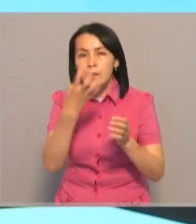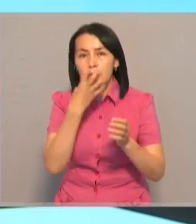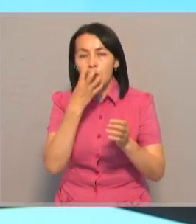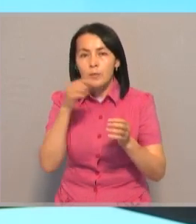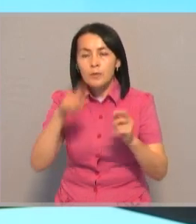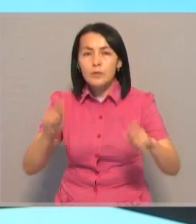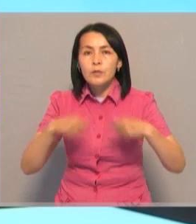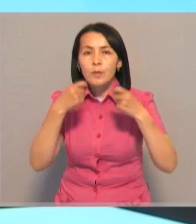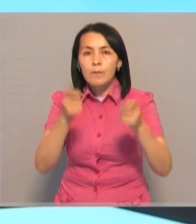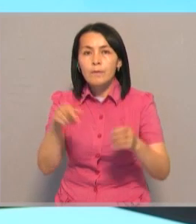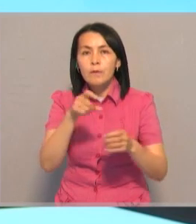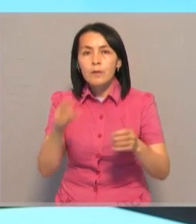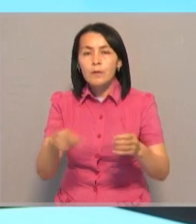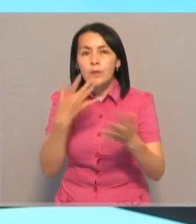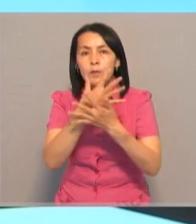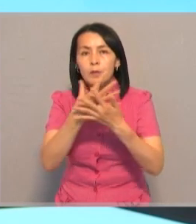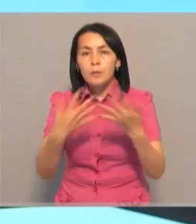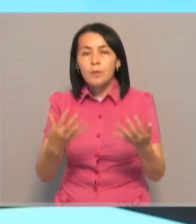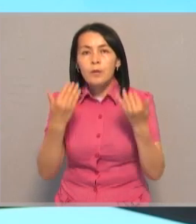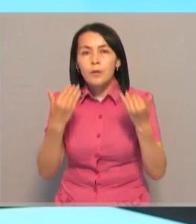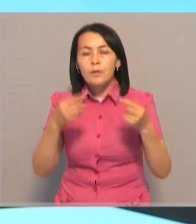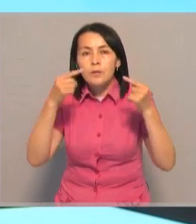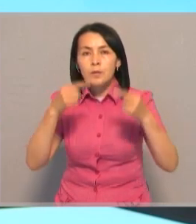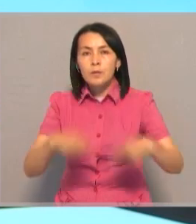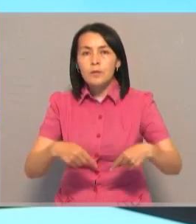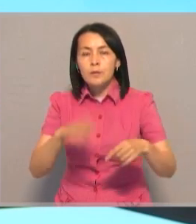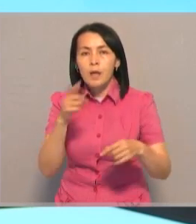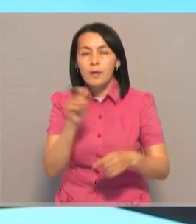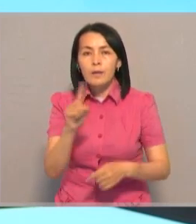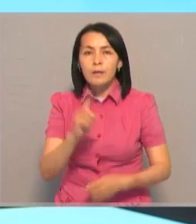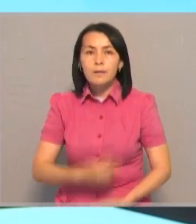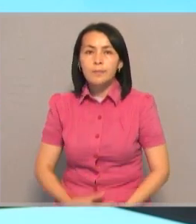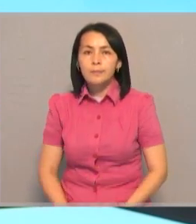электротеплоснабжения, обеспечения населения нефтепродуктами и сниженным нефтяным газом.